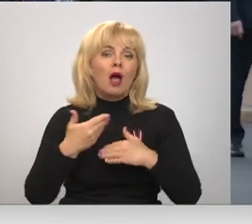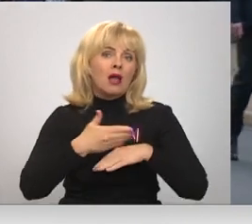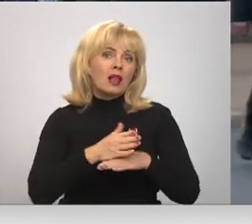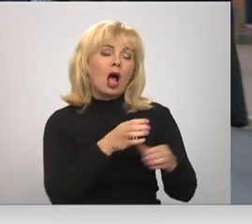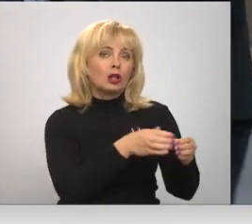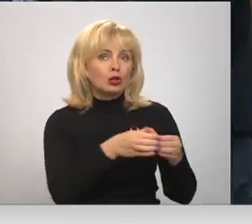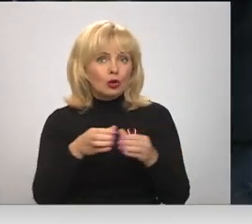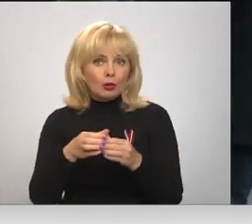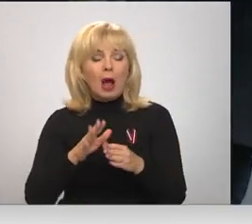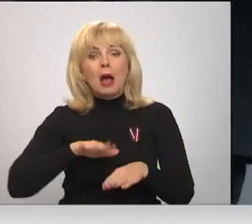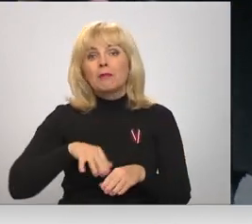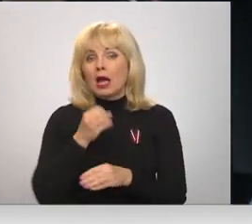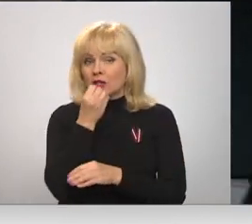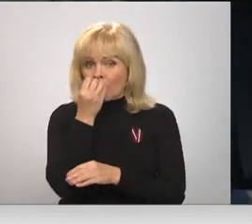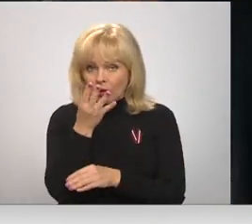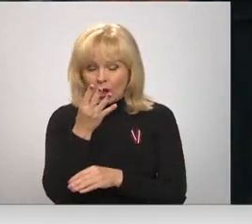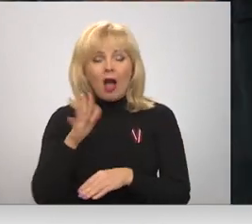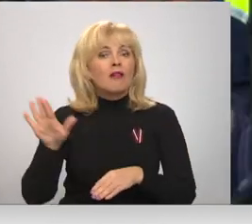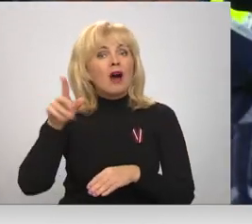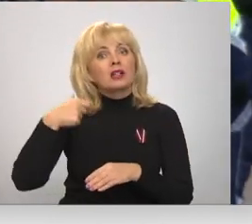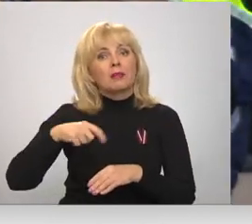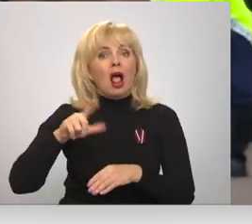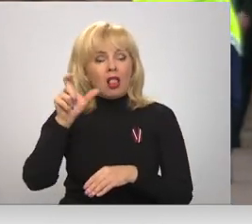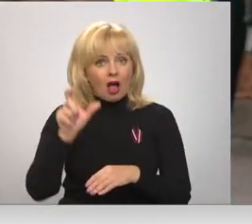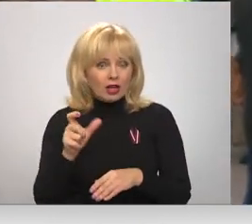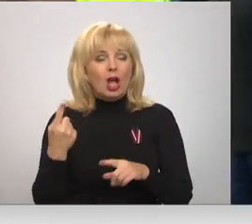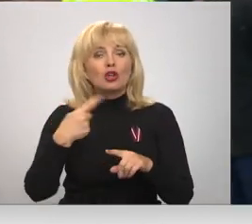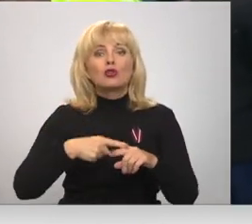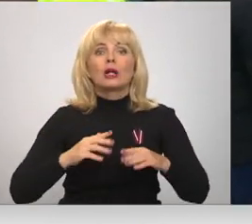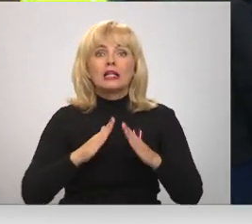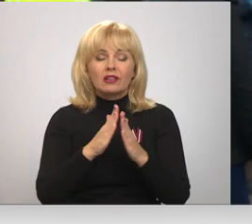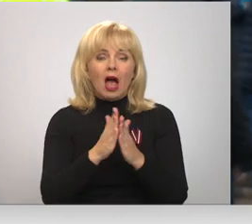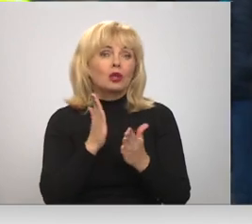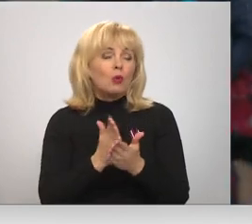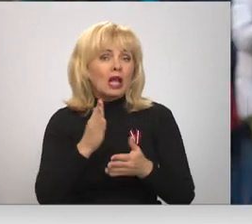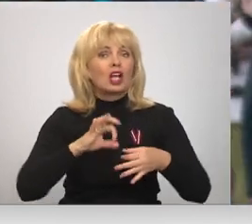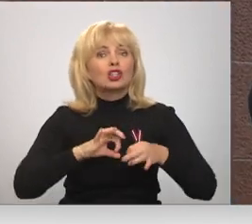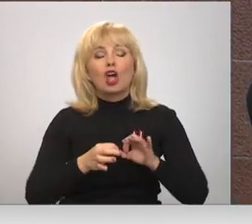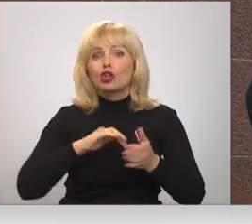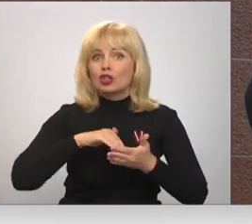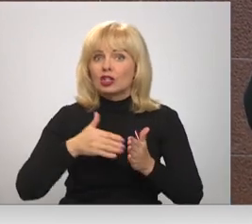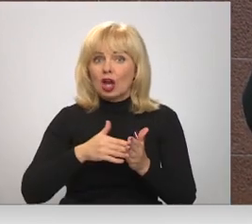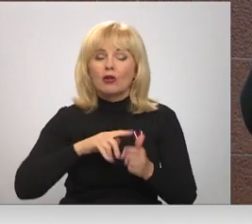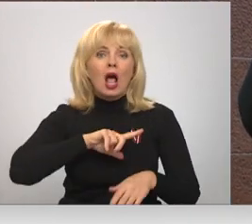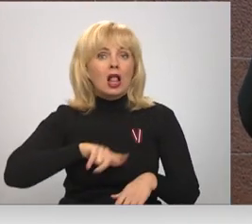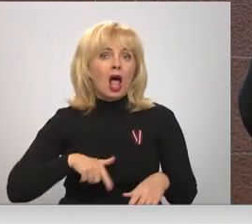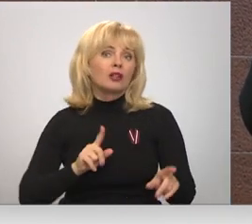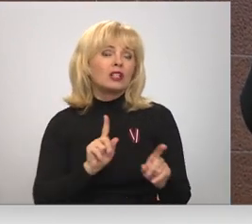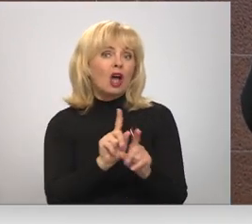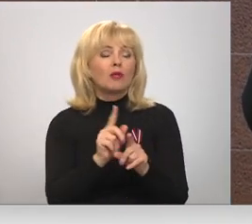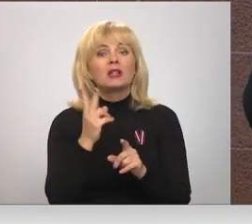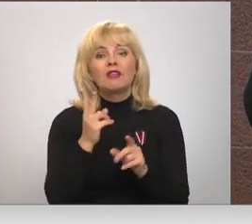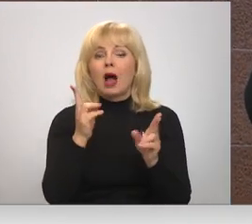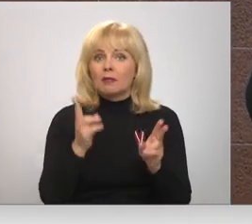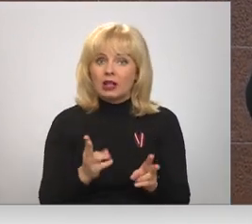ziedu nolikšanas valsts prezidents Egils Levits atzina, šoreiz svētki tiek aizvadīti sarežģītā situācijā, jo Latvija saskārusies ar divām